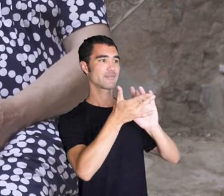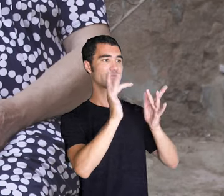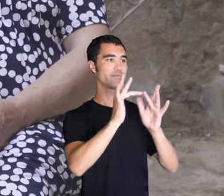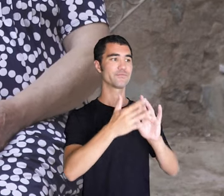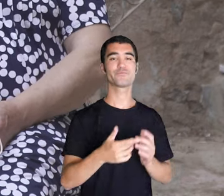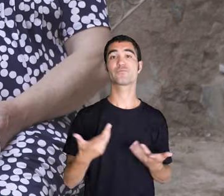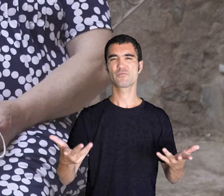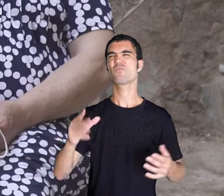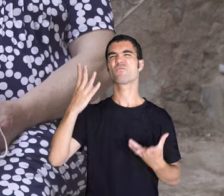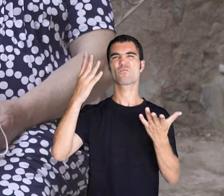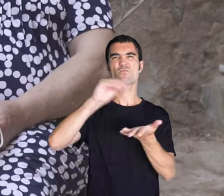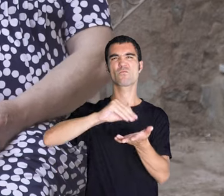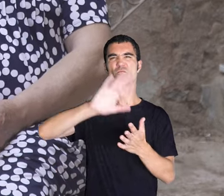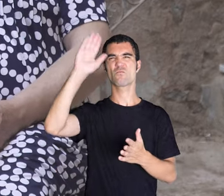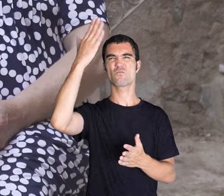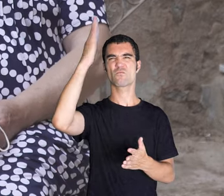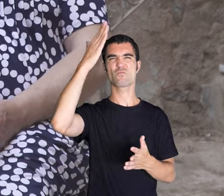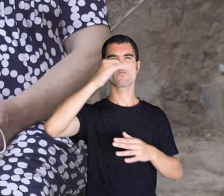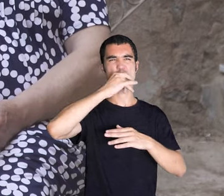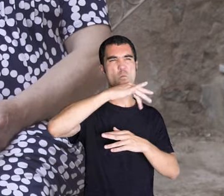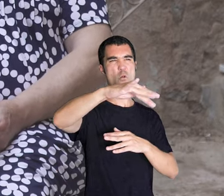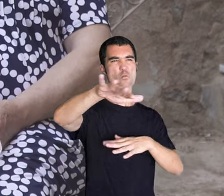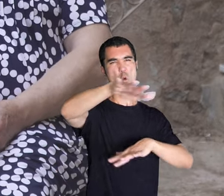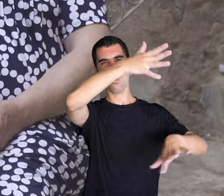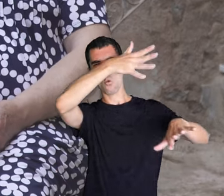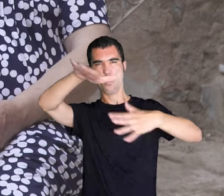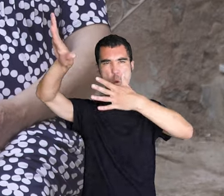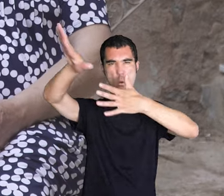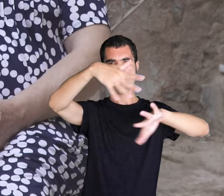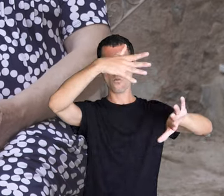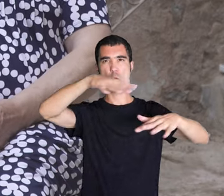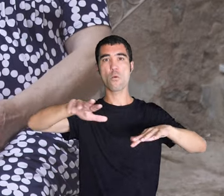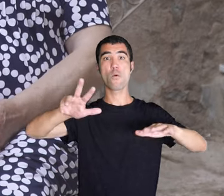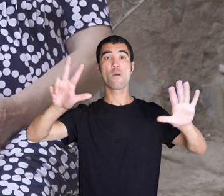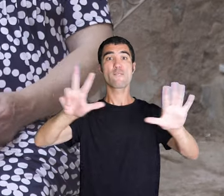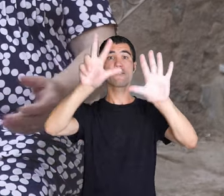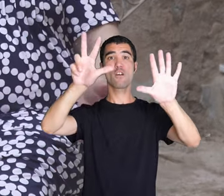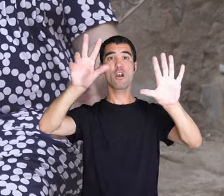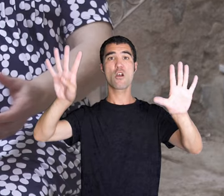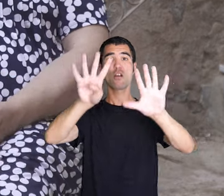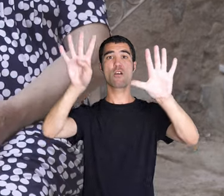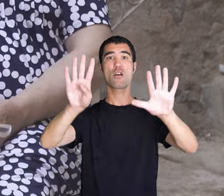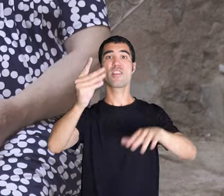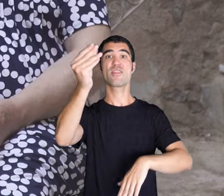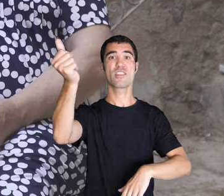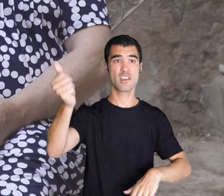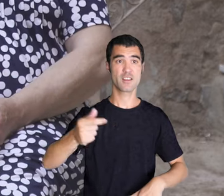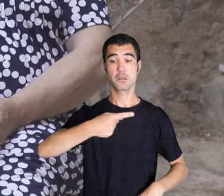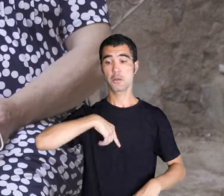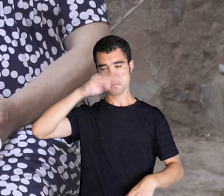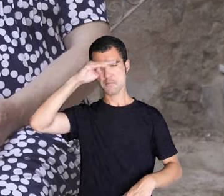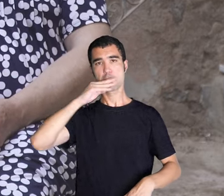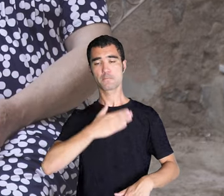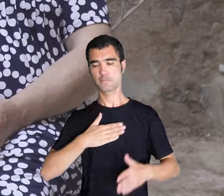vegades feien mal temps a la mà, de vegades feien temporals de 8 i 9 dies. I se'n va, el lleó de mon pare era un poc